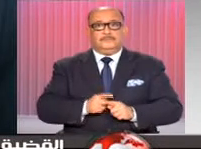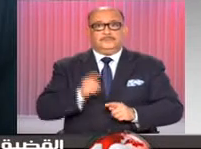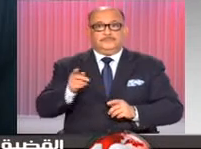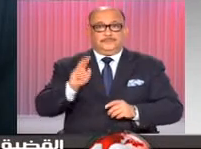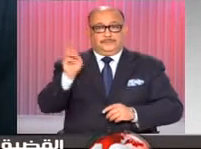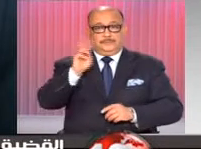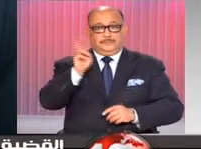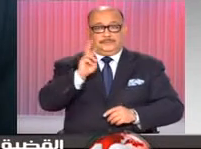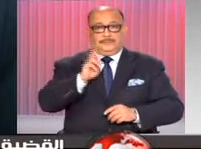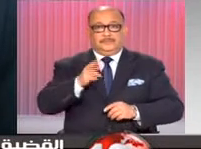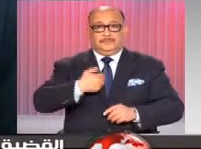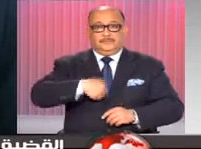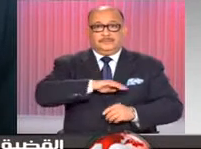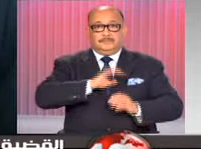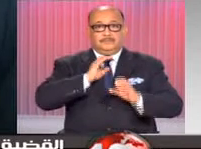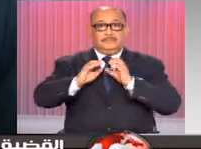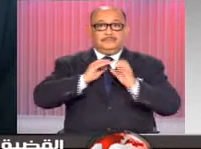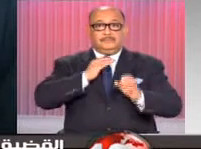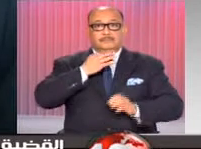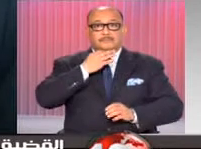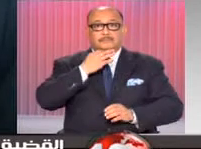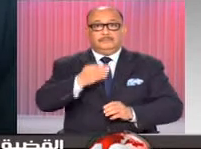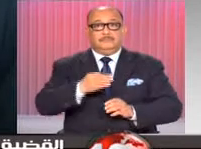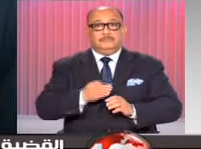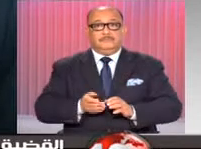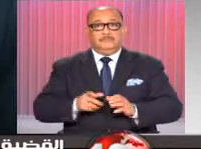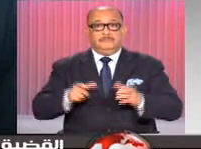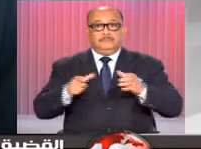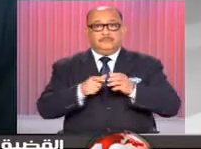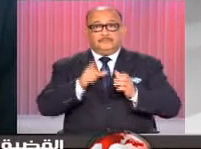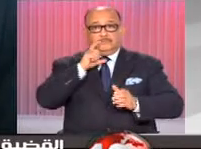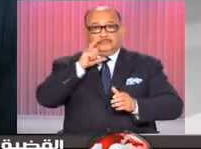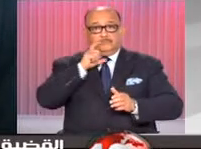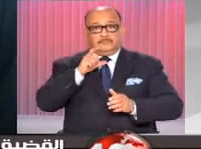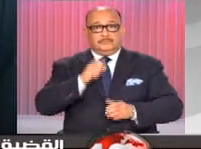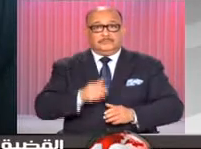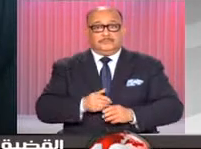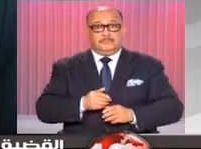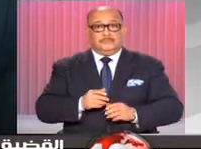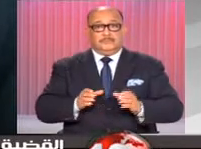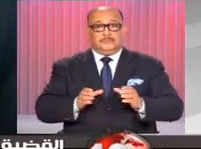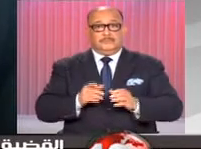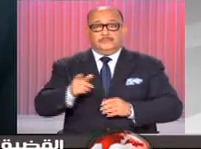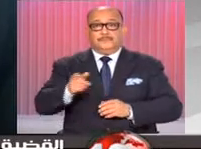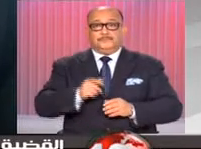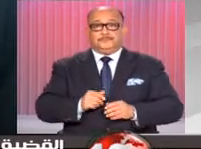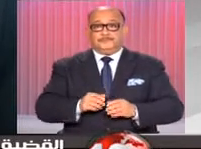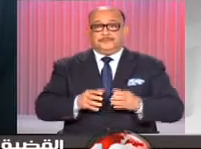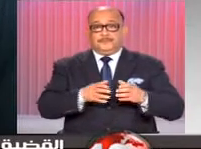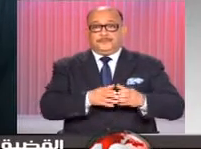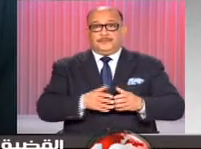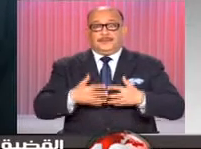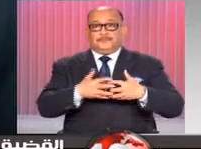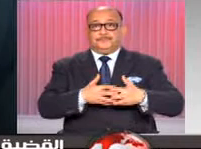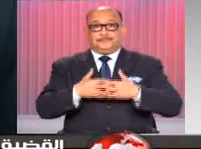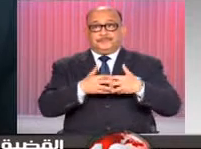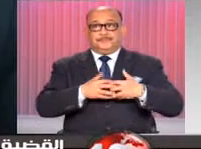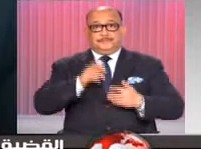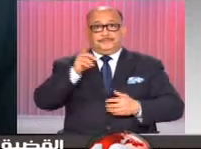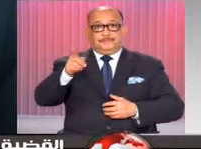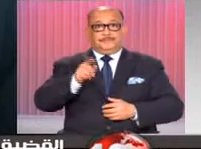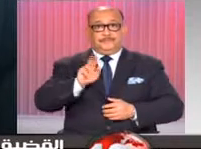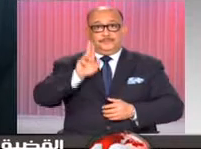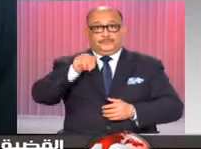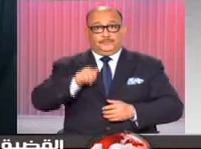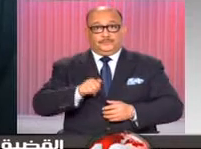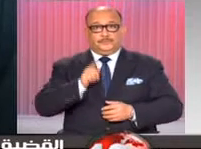المجموعة العربية ستجتمع اليوم في نيويورك وستقدم القرار بصيغته الأصلية إلى مجلس الأمن. على أمل